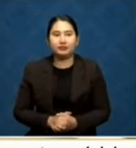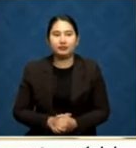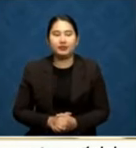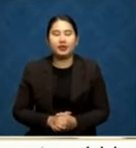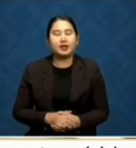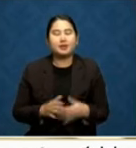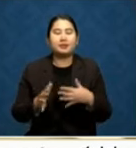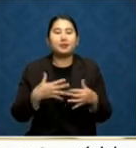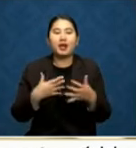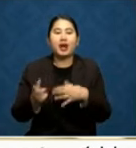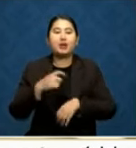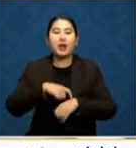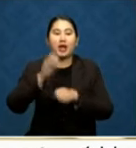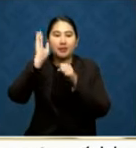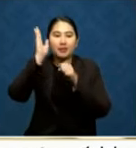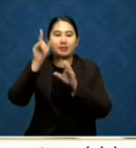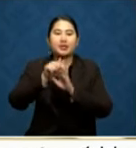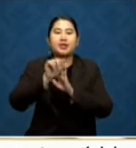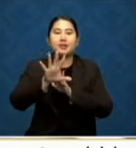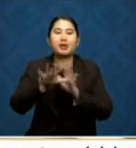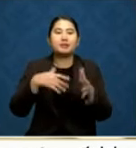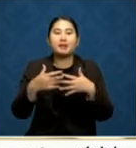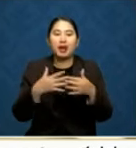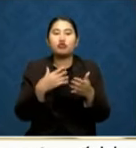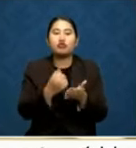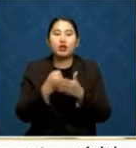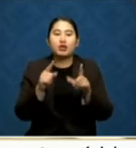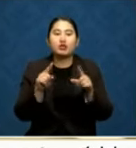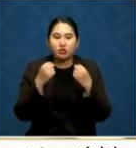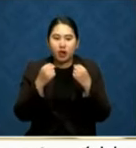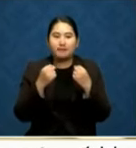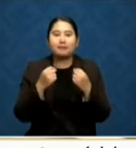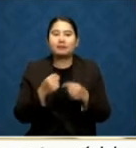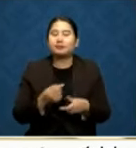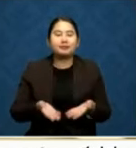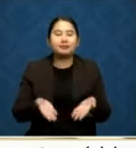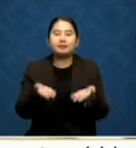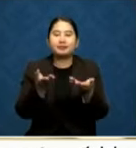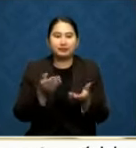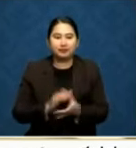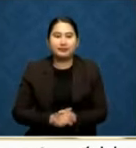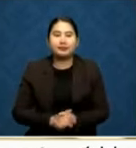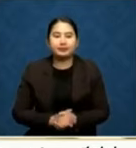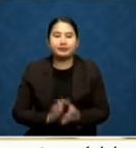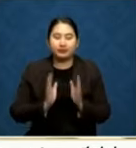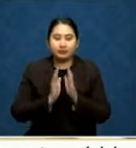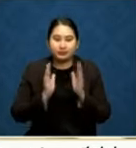อาภัยที่ท่านใช้เวลา 25 นาทีตอบคำถามนใช้เวลาเต็ที่actus ilian. pergunt